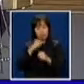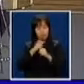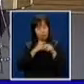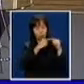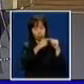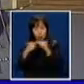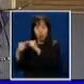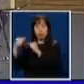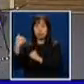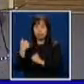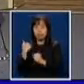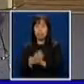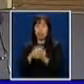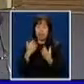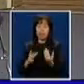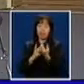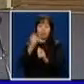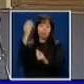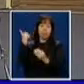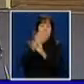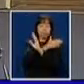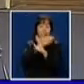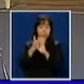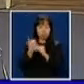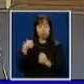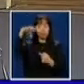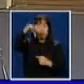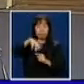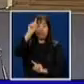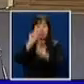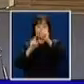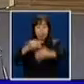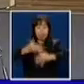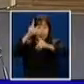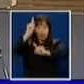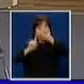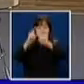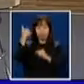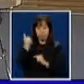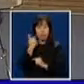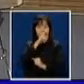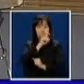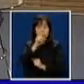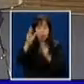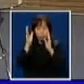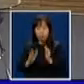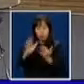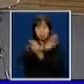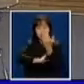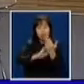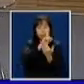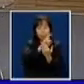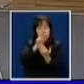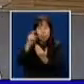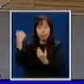ทุกๆด้านนะครับในสัปดาห์ที่ผ่านมาสำนักงานสถิตินะครับได้ดำเนินการสำรวจความคิดเห็นของประชาชนที่เราได้ไปทำ